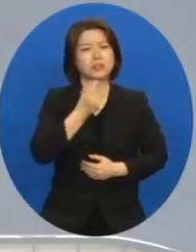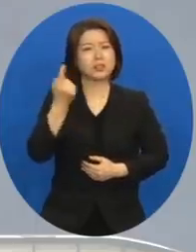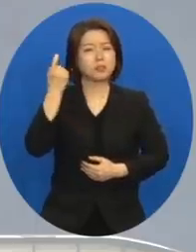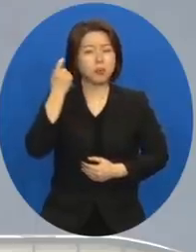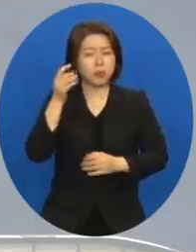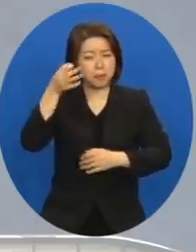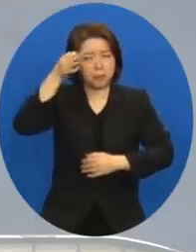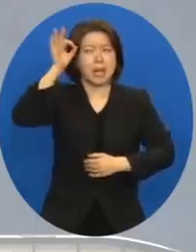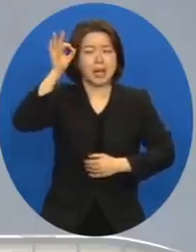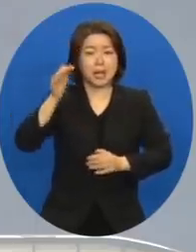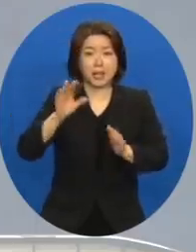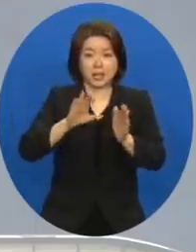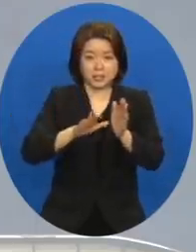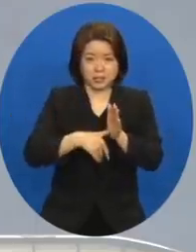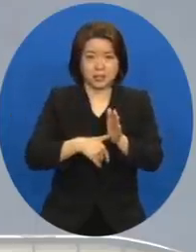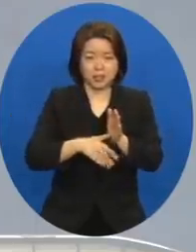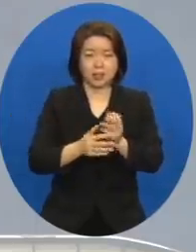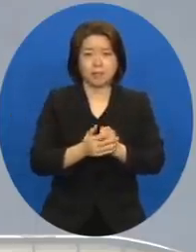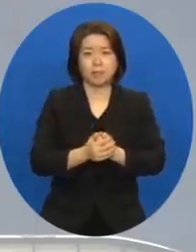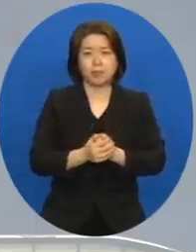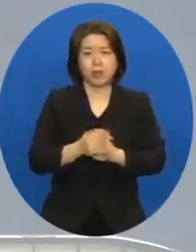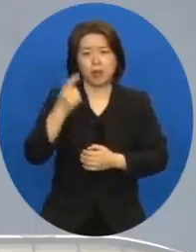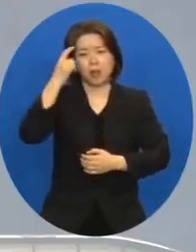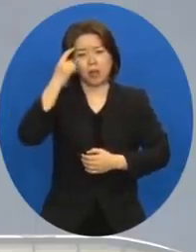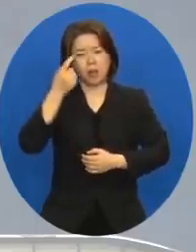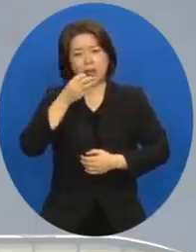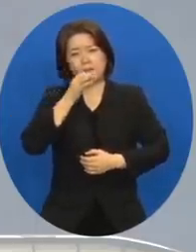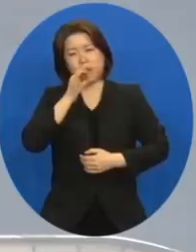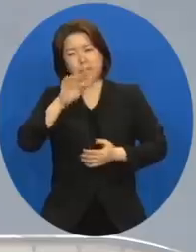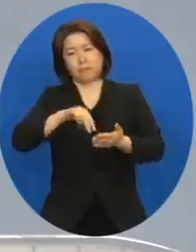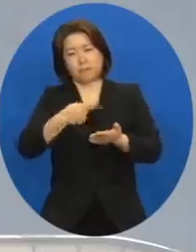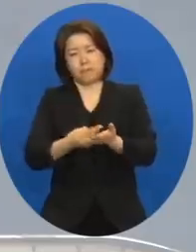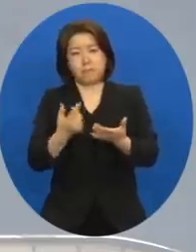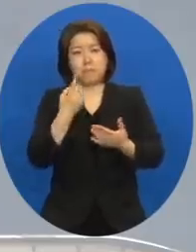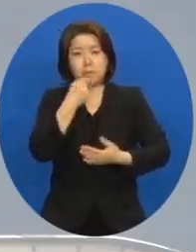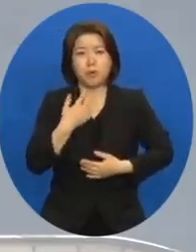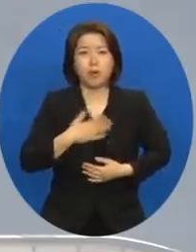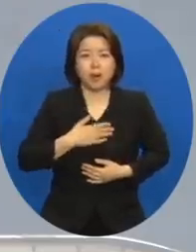깨달았을 때 기절하는 줄 알았어요